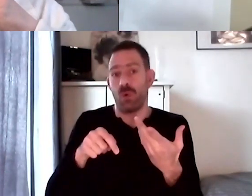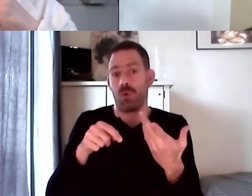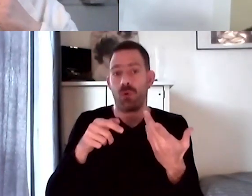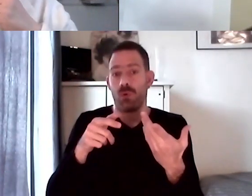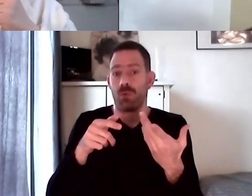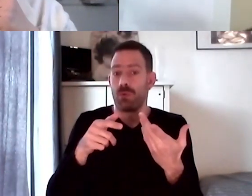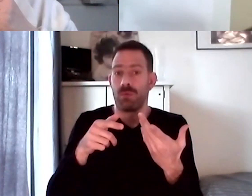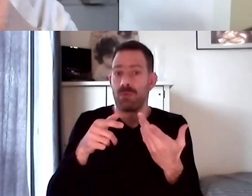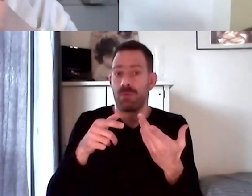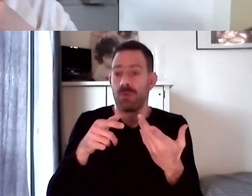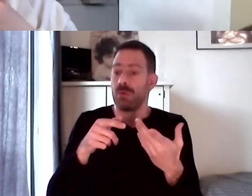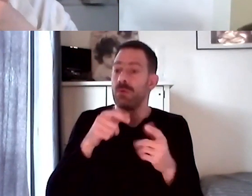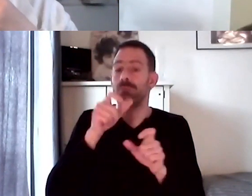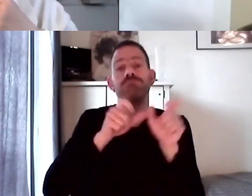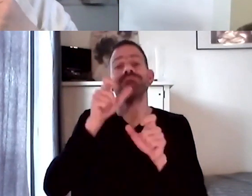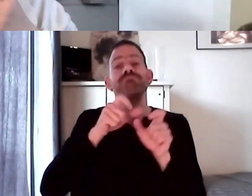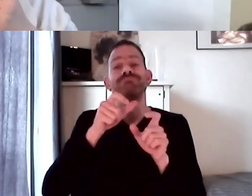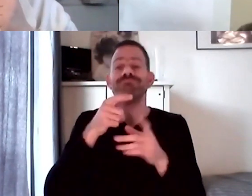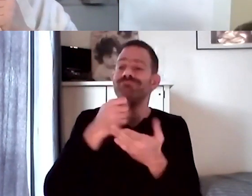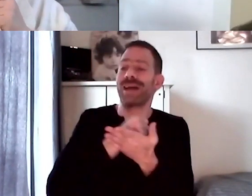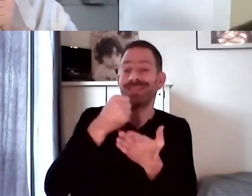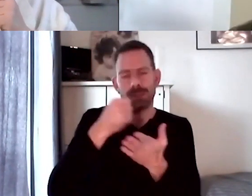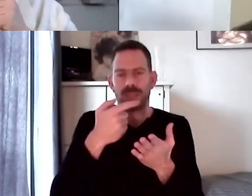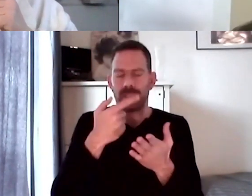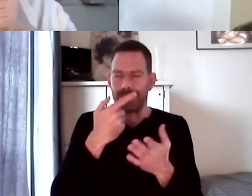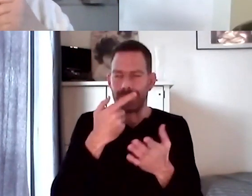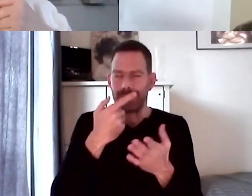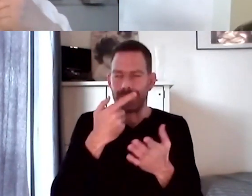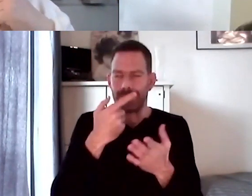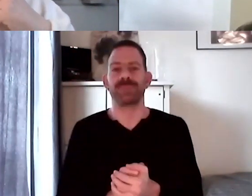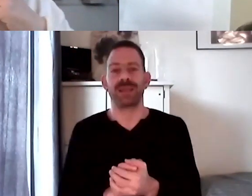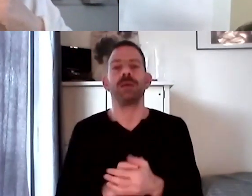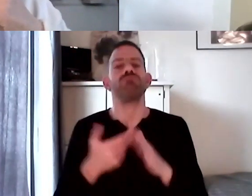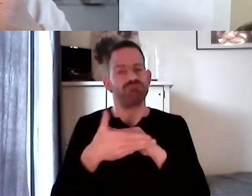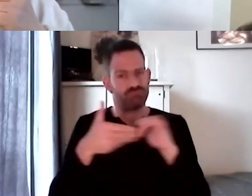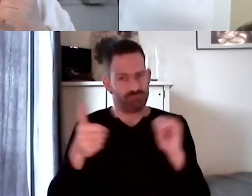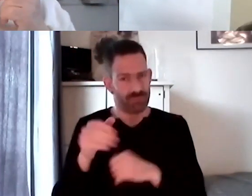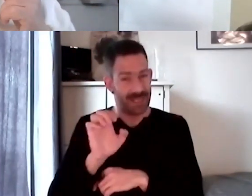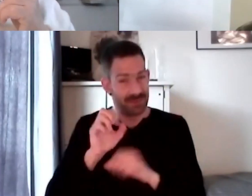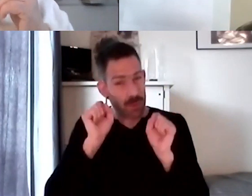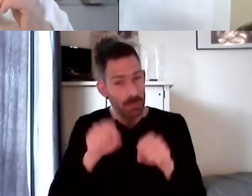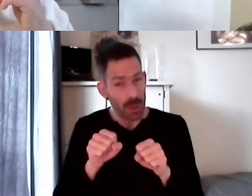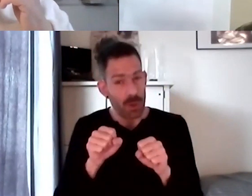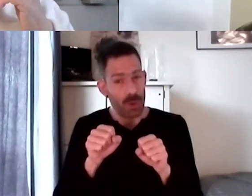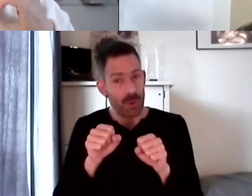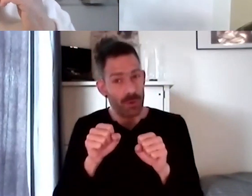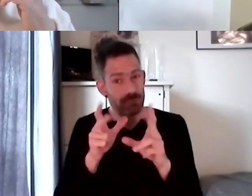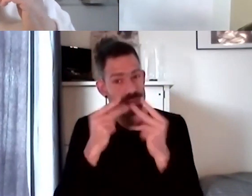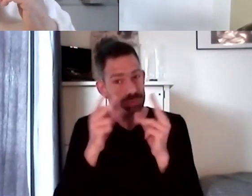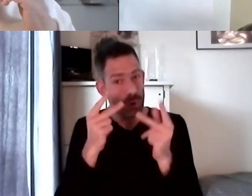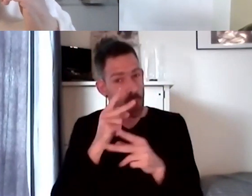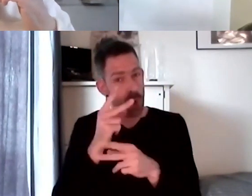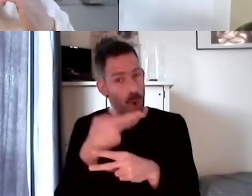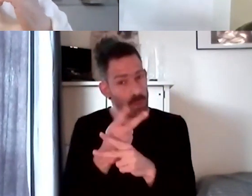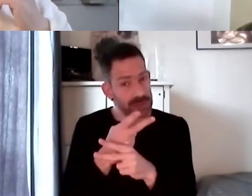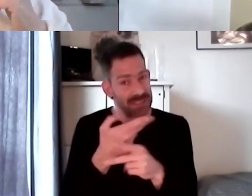réalisent ces tests. Donc, Elisabeth, je te laisse la parole. Est-ce que tu peux nous parler des outils et ensuite on